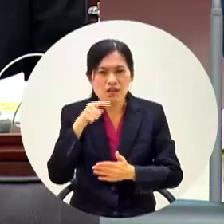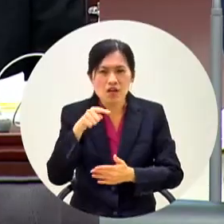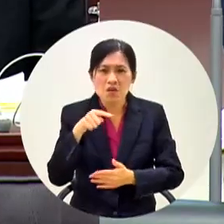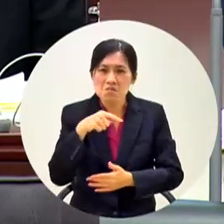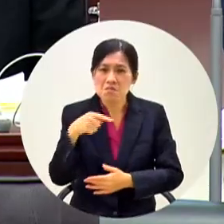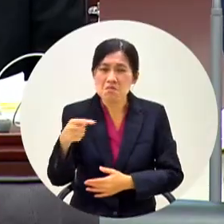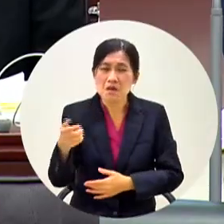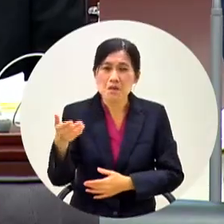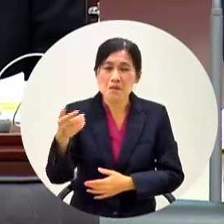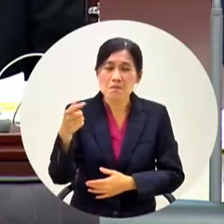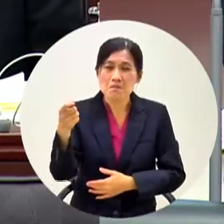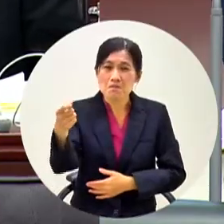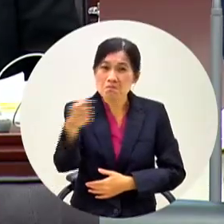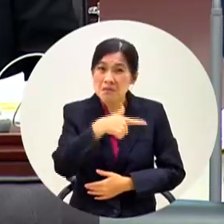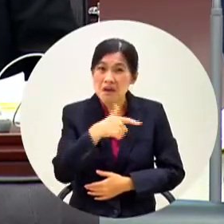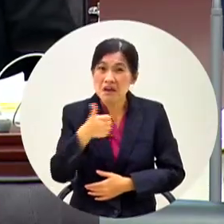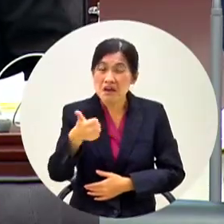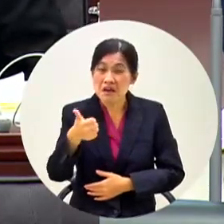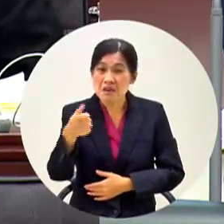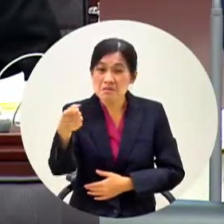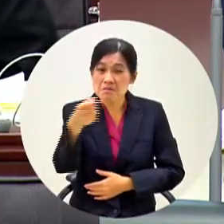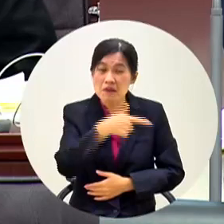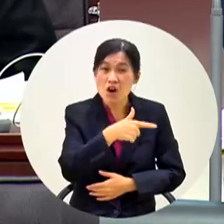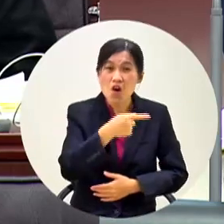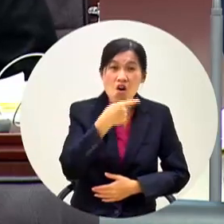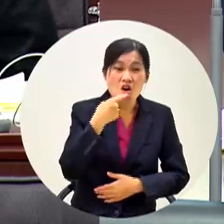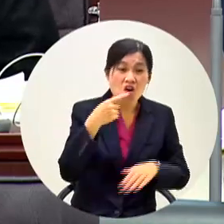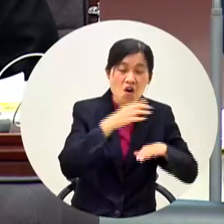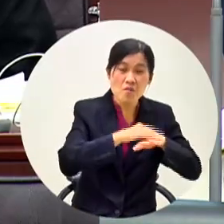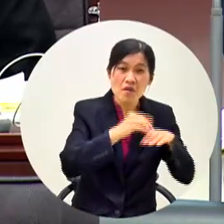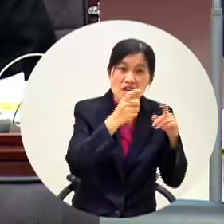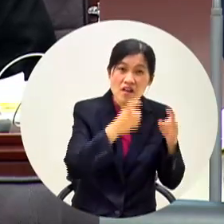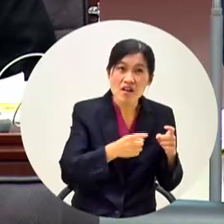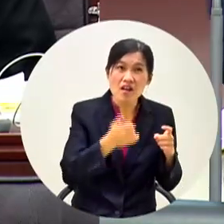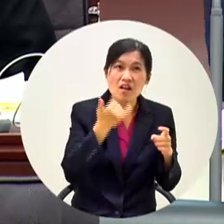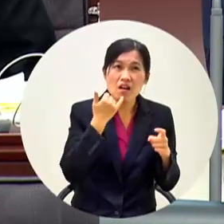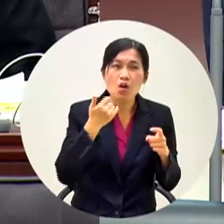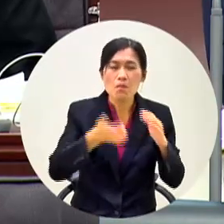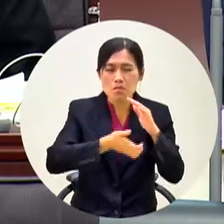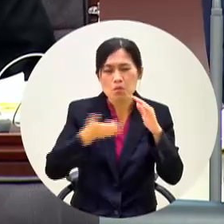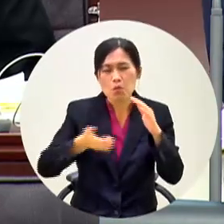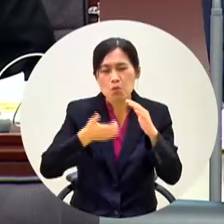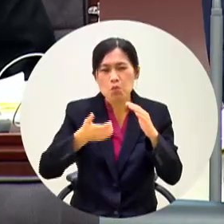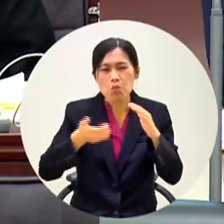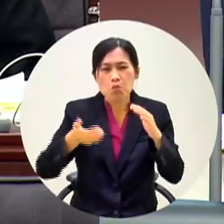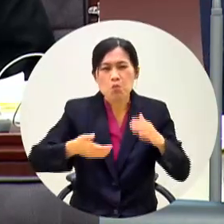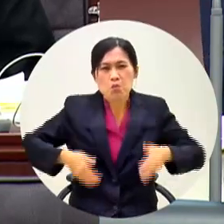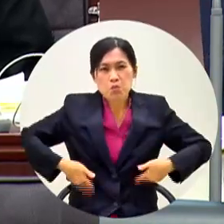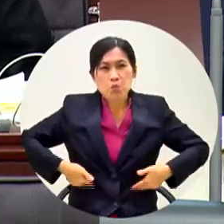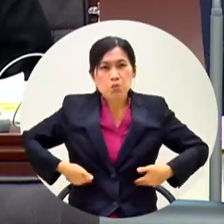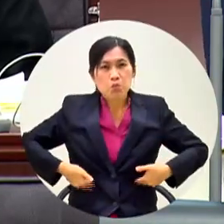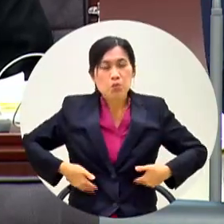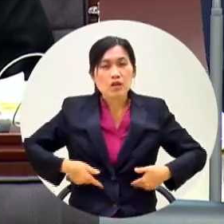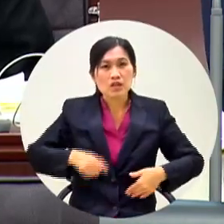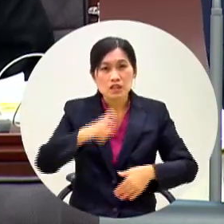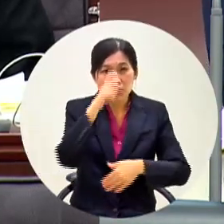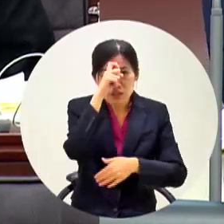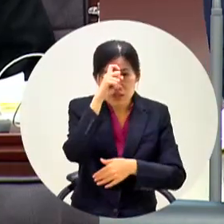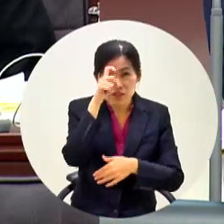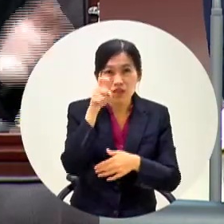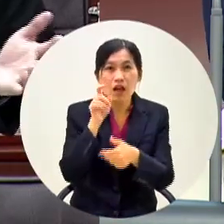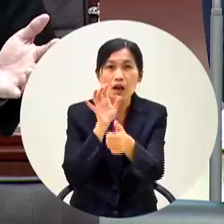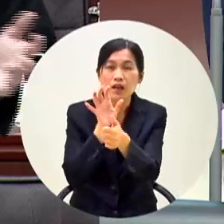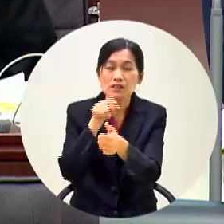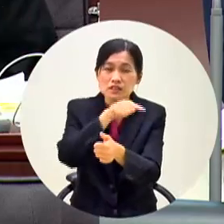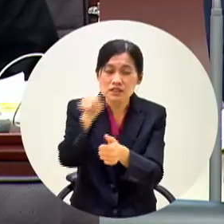的这件事。 我 也希望你可以达到 了。迁村迫在眉睫了，就是说希望说能够把这些居民，因